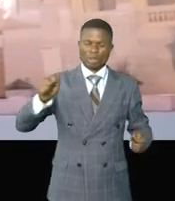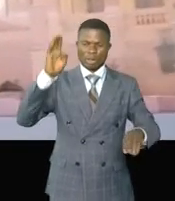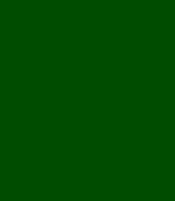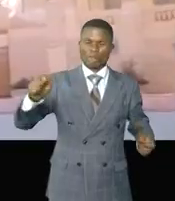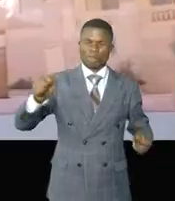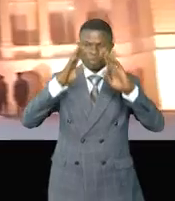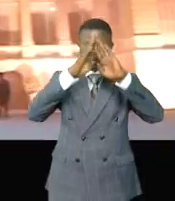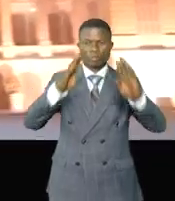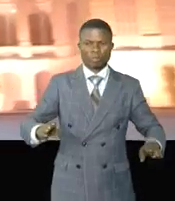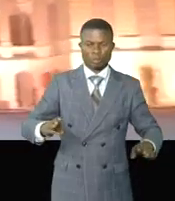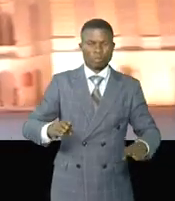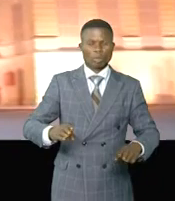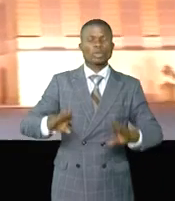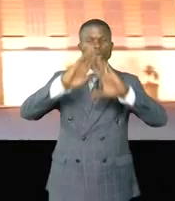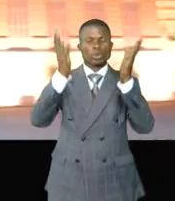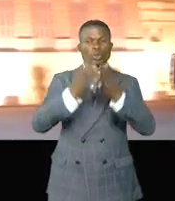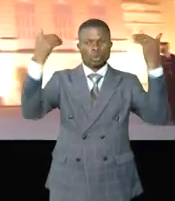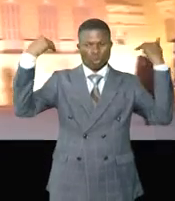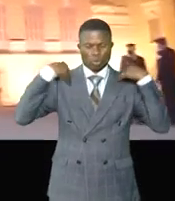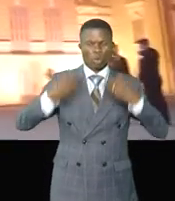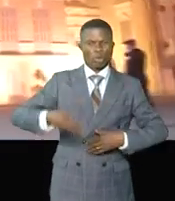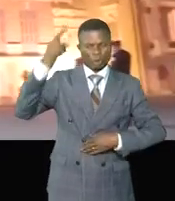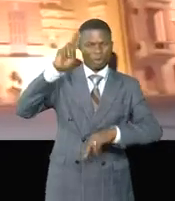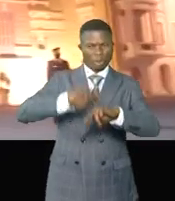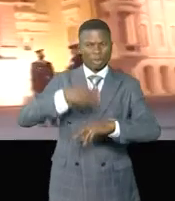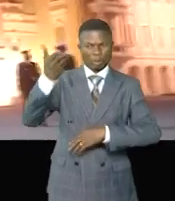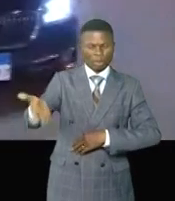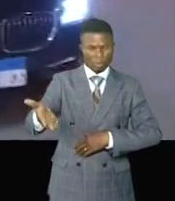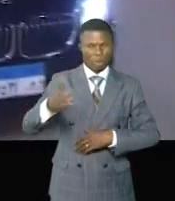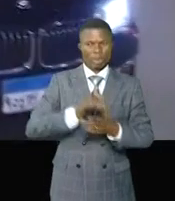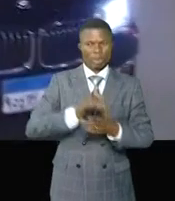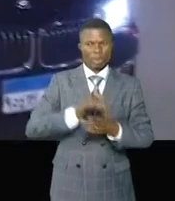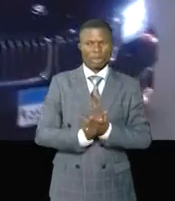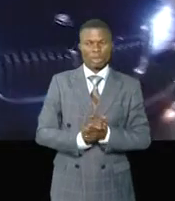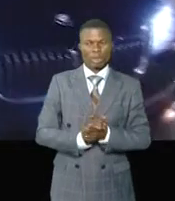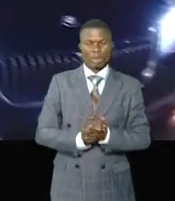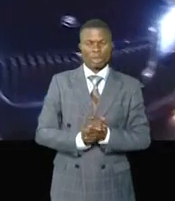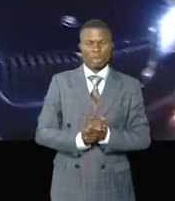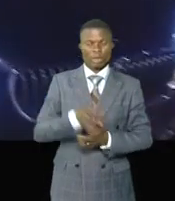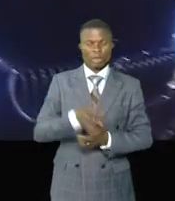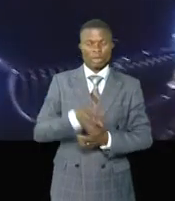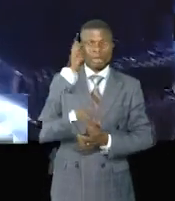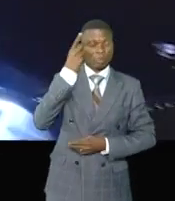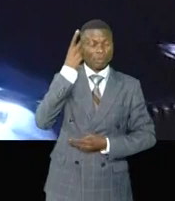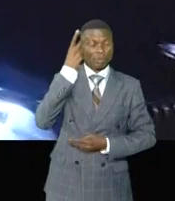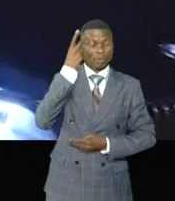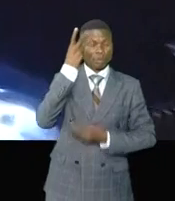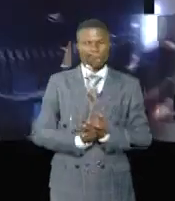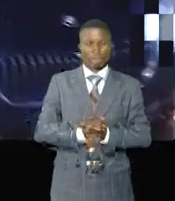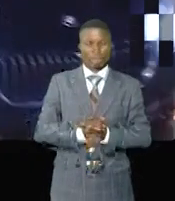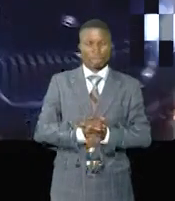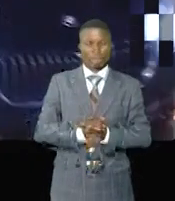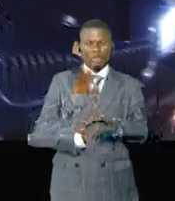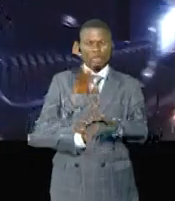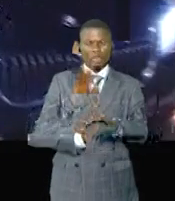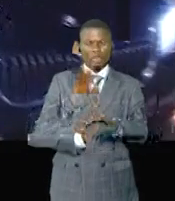Kobani qui loge tous les officiels des marques qui passent en Égypte. C'est une première visite du président Félix Tshisekedi en Égypte.